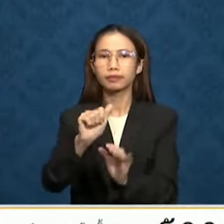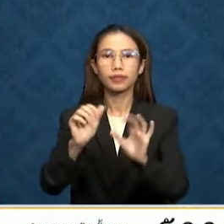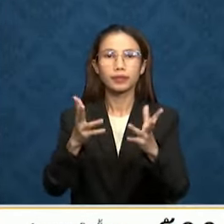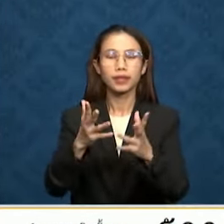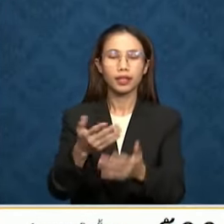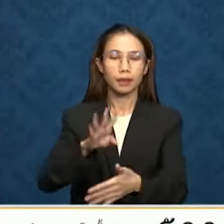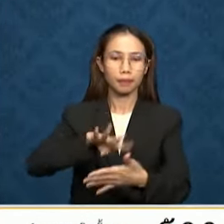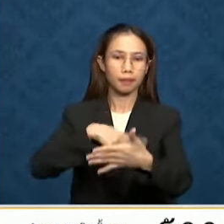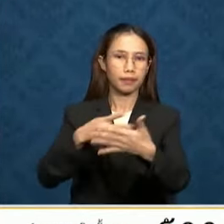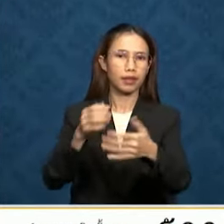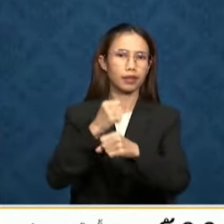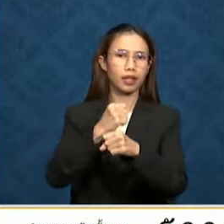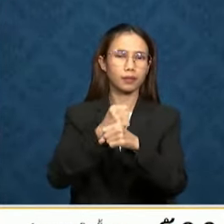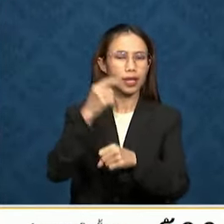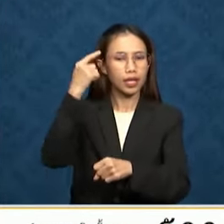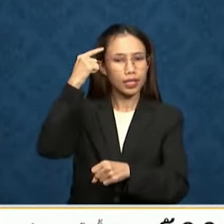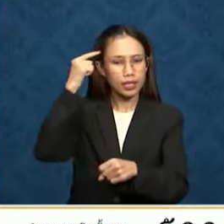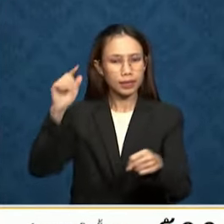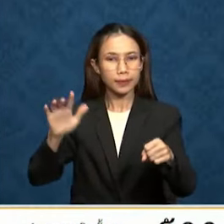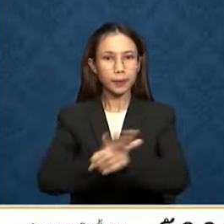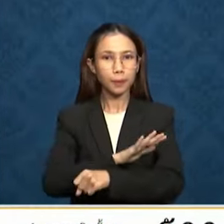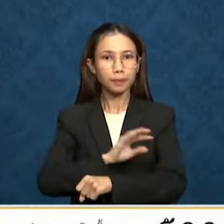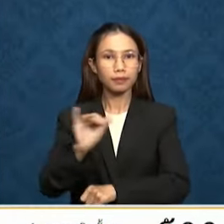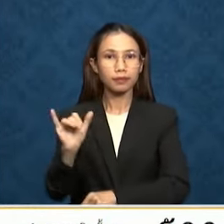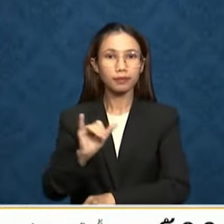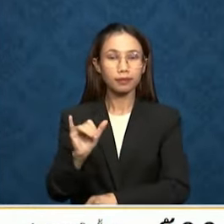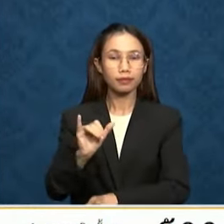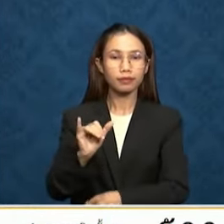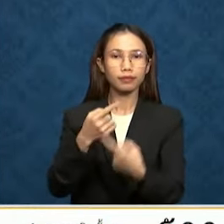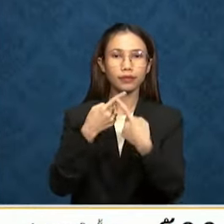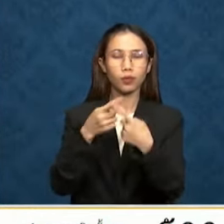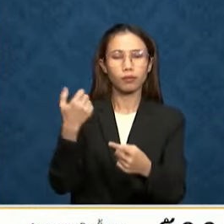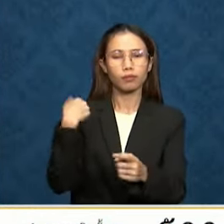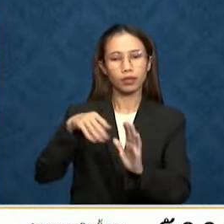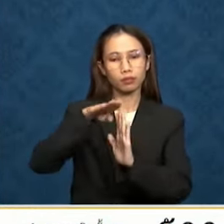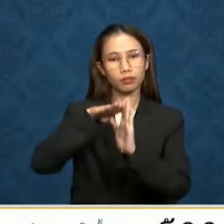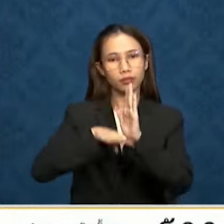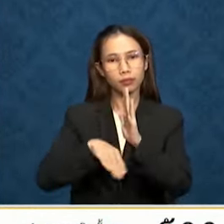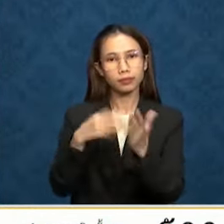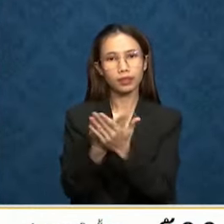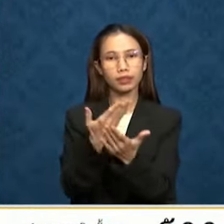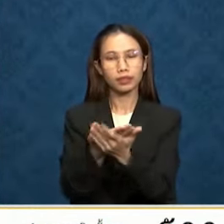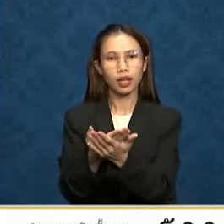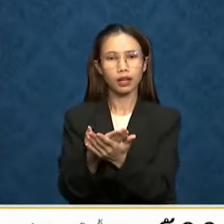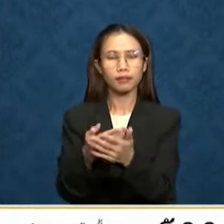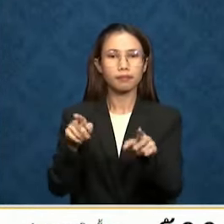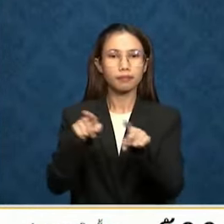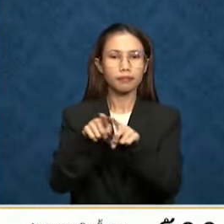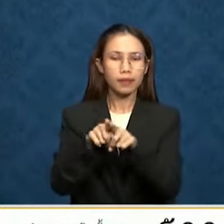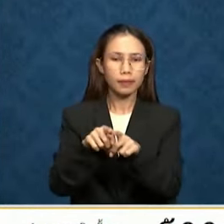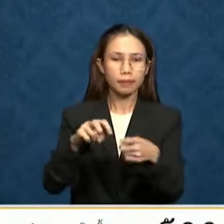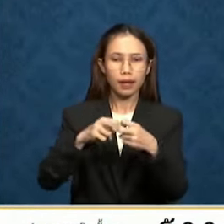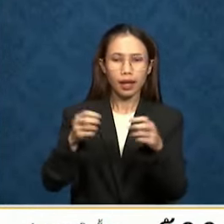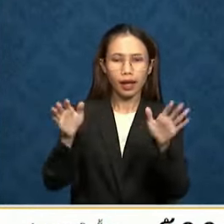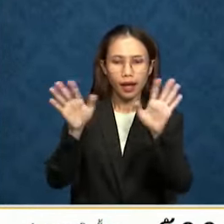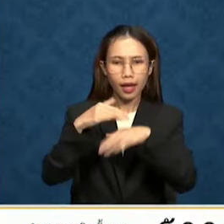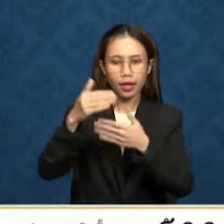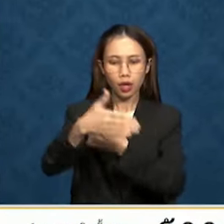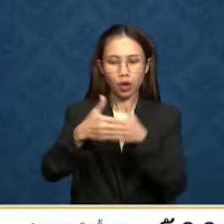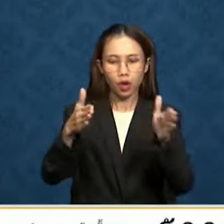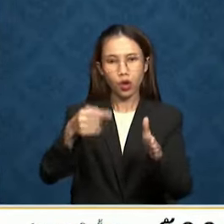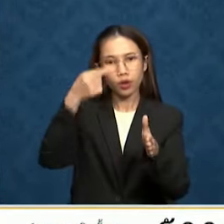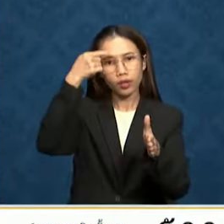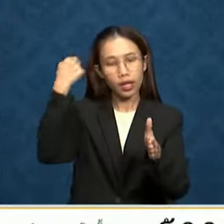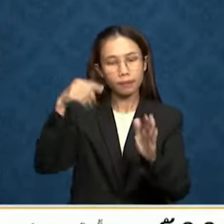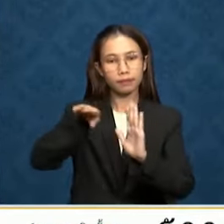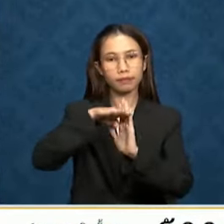นโยบายที่อาจจะไม่ได้คิดมาอย่างรอบคอบแล้วค่ะยังมีกระบวนการงบประมาณที่เป็นBlack Boหรือเป็นกล่องดำที่อยู่ในกระบวน